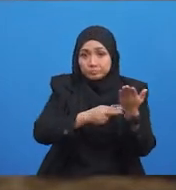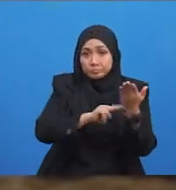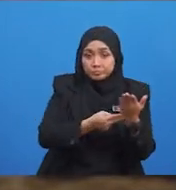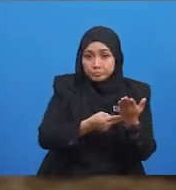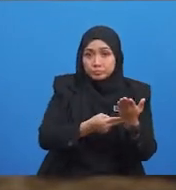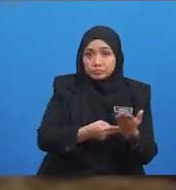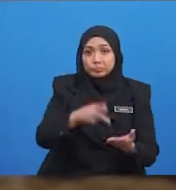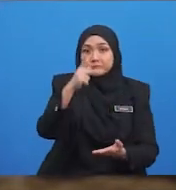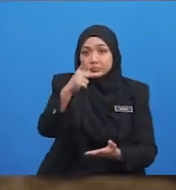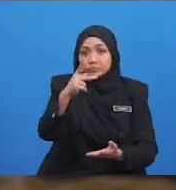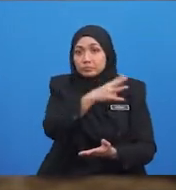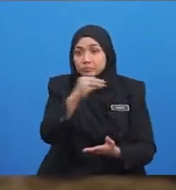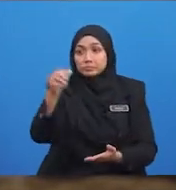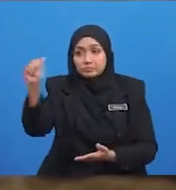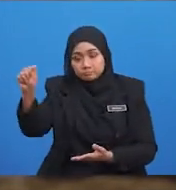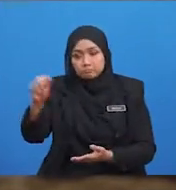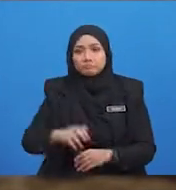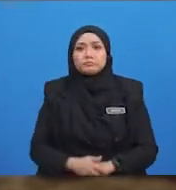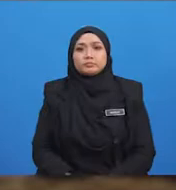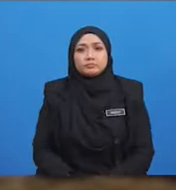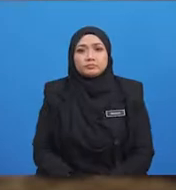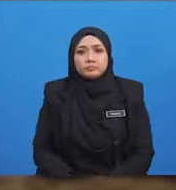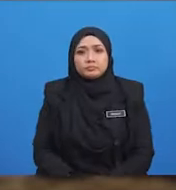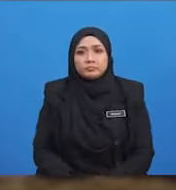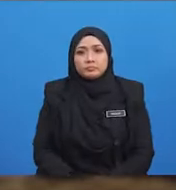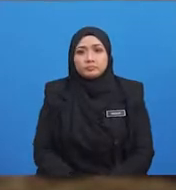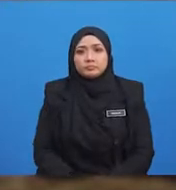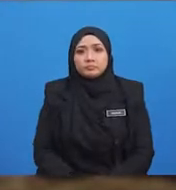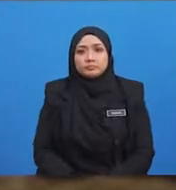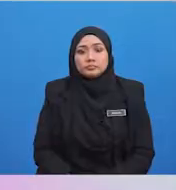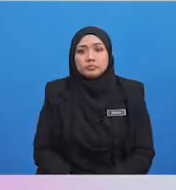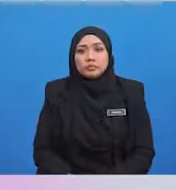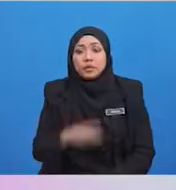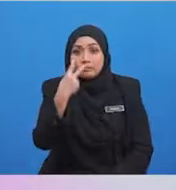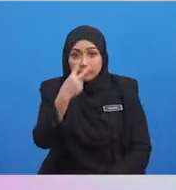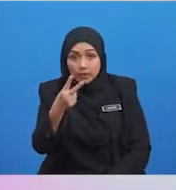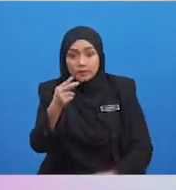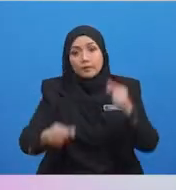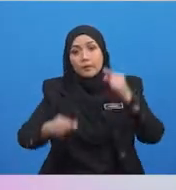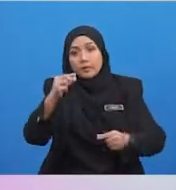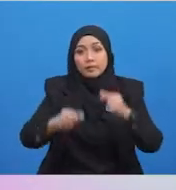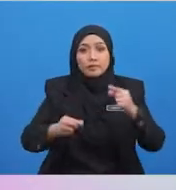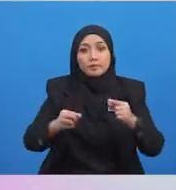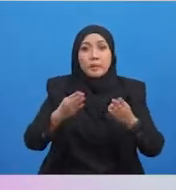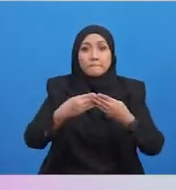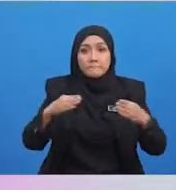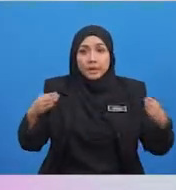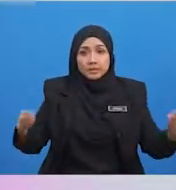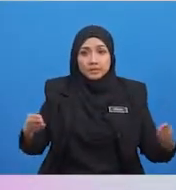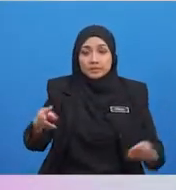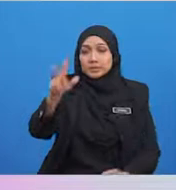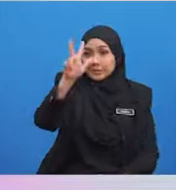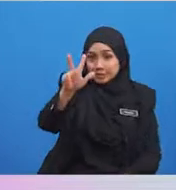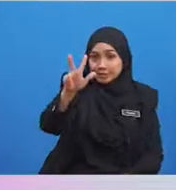abstrak. Oleh itu, kita akan bergerak ke gaya bahasa seterusnya, iaitu